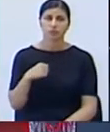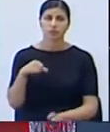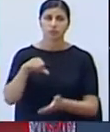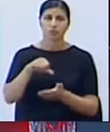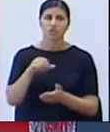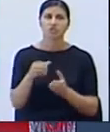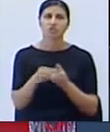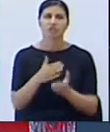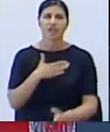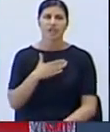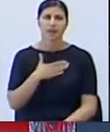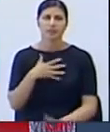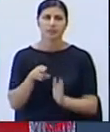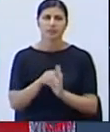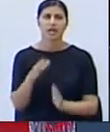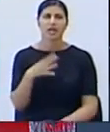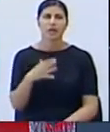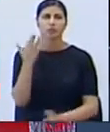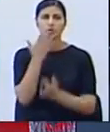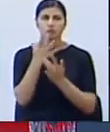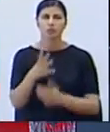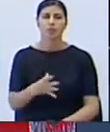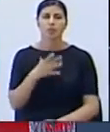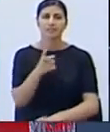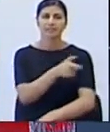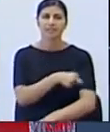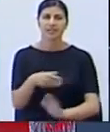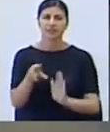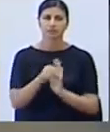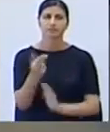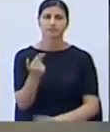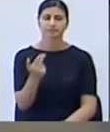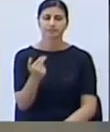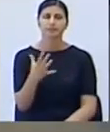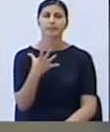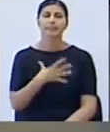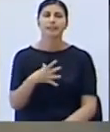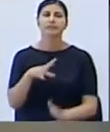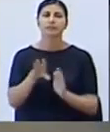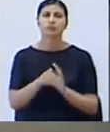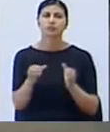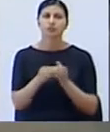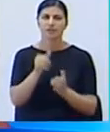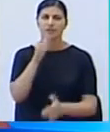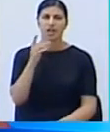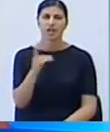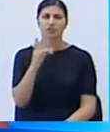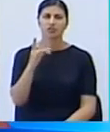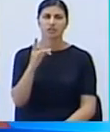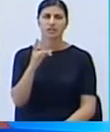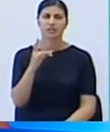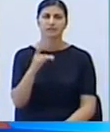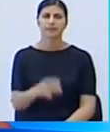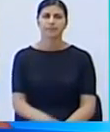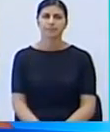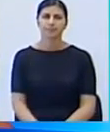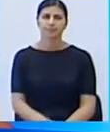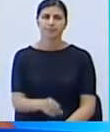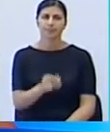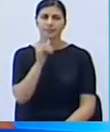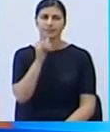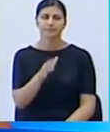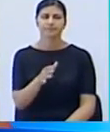ჩვენებს შორის ნანაყენიშვილი ქართული ოცნების ყოფილი წევრი საქართველოსში ბლოკები იქნება საერთოდ ერთჯერადი ესეთ